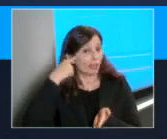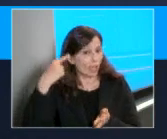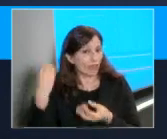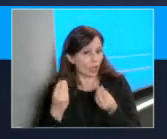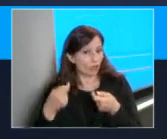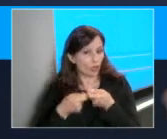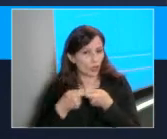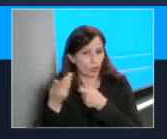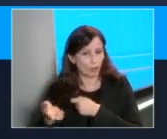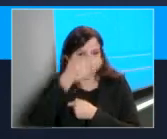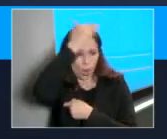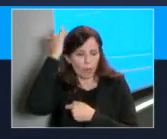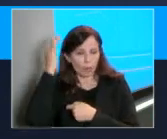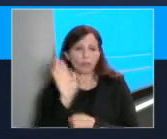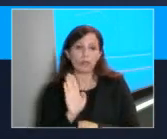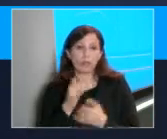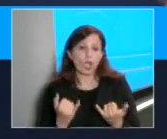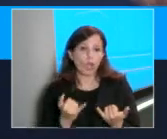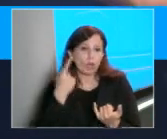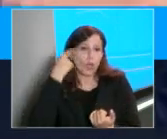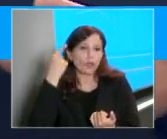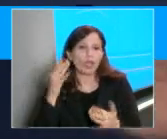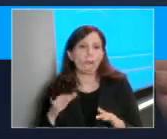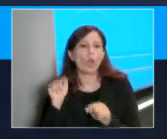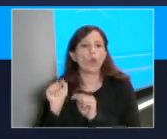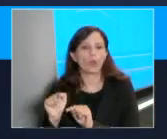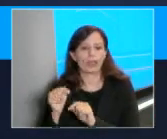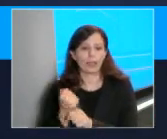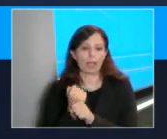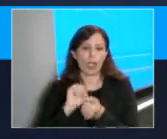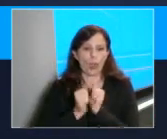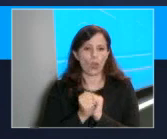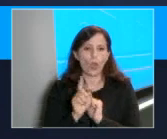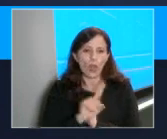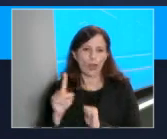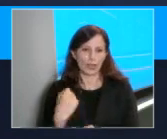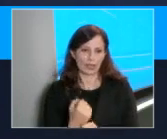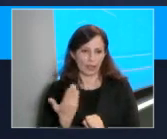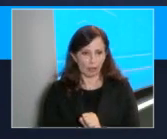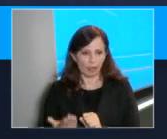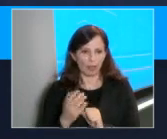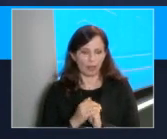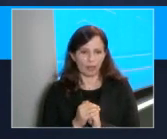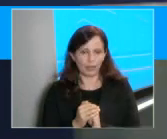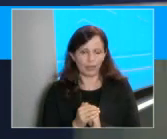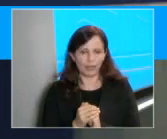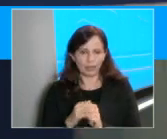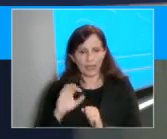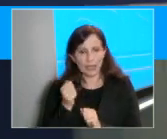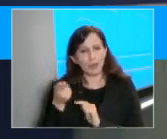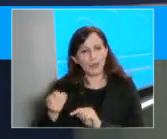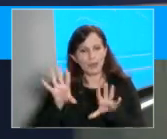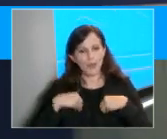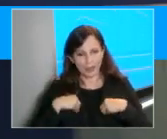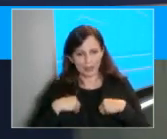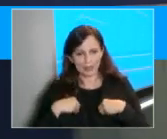ביחס לאולמרט, וכנראה שנתניהו היום יודע מה הוא עשה או לא עשה, ואם הוא מוכן, אם הוא